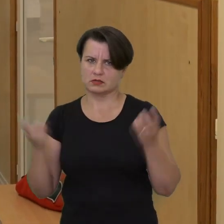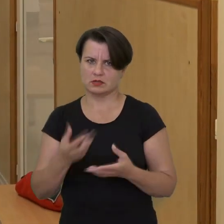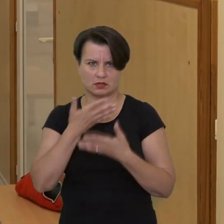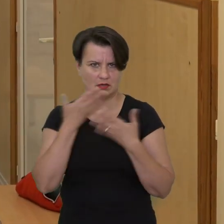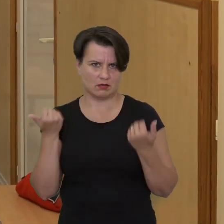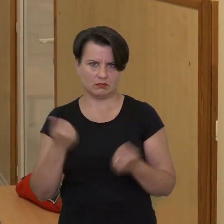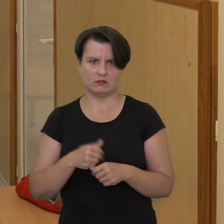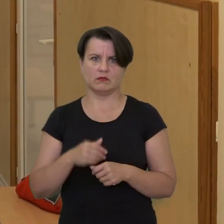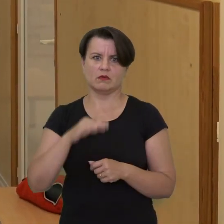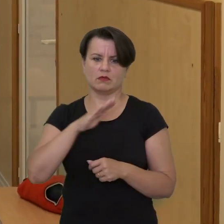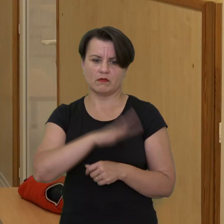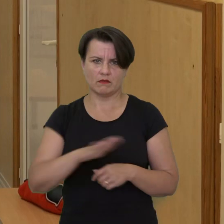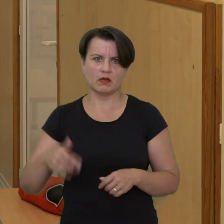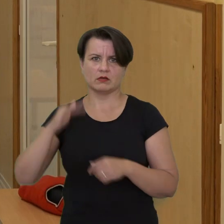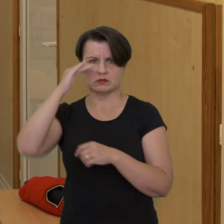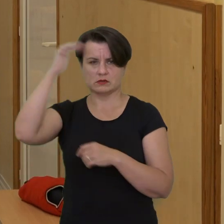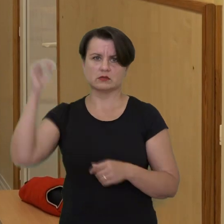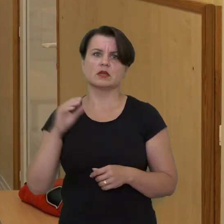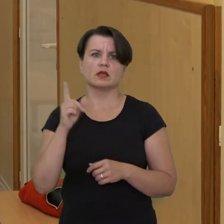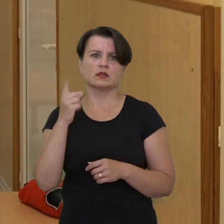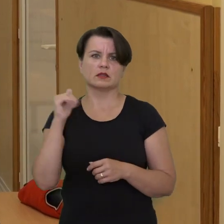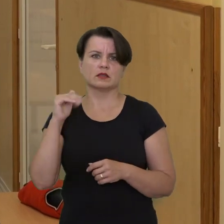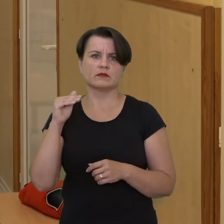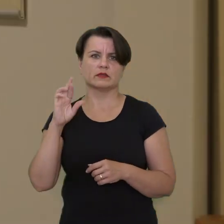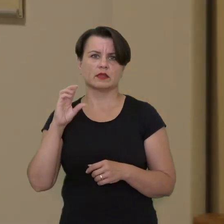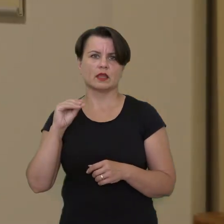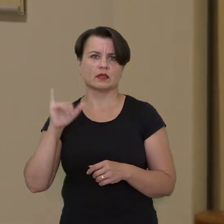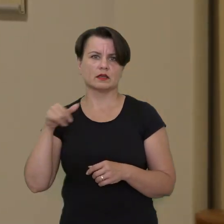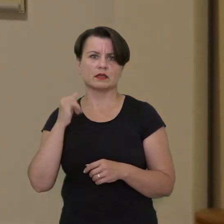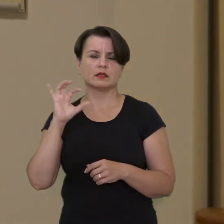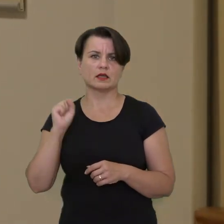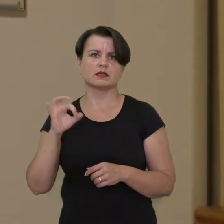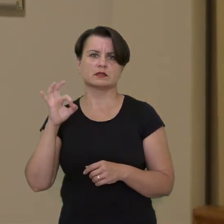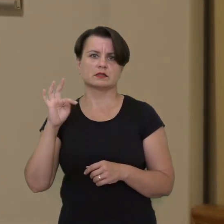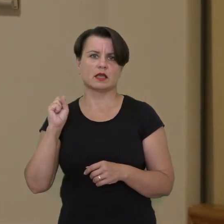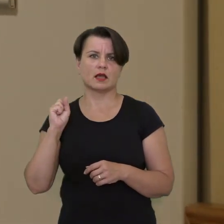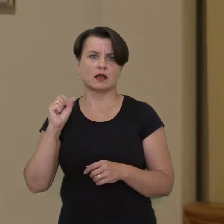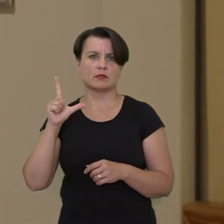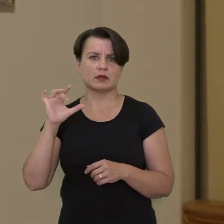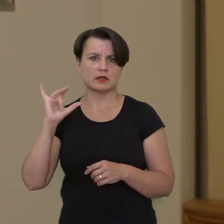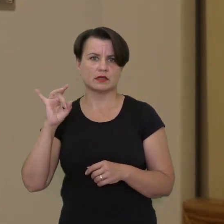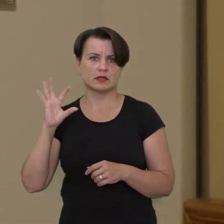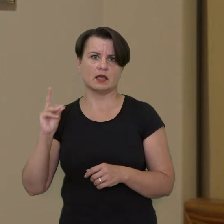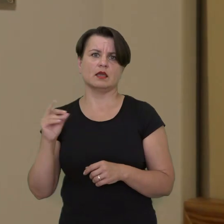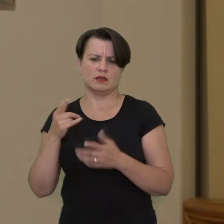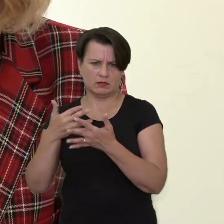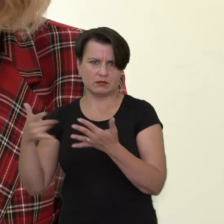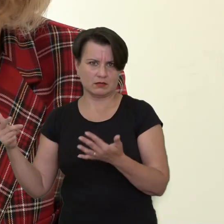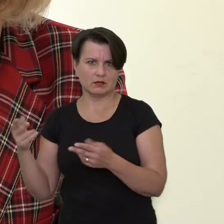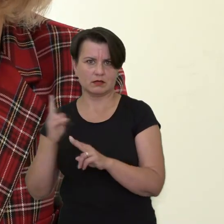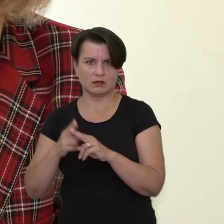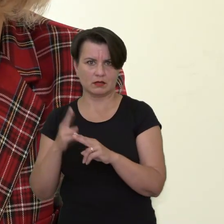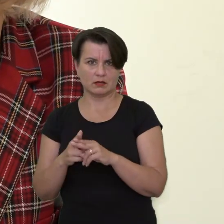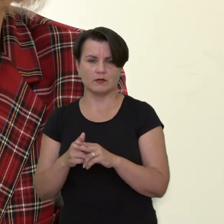susirgimų. Nei tarp vaikų, nei tarp suaugusių, nei difterija, nei stabligė. nei poliomielitų, nei kokliuš.